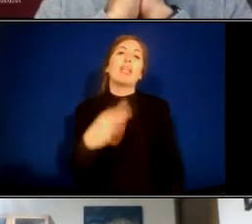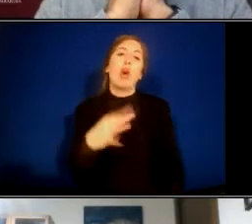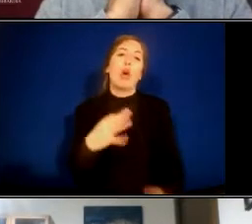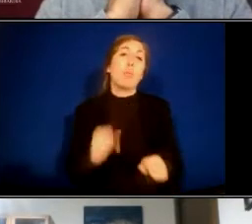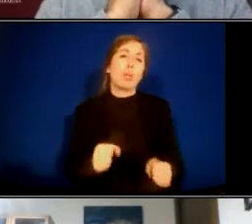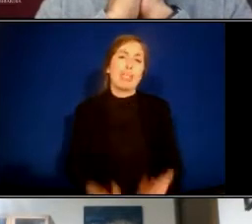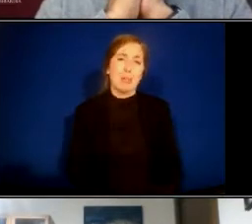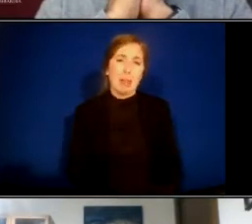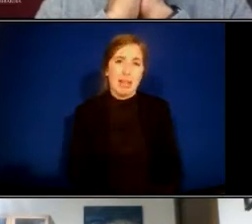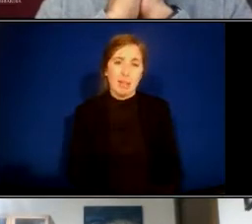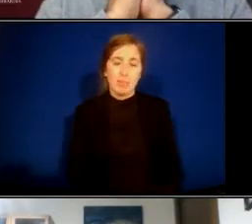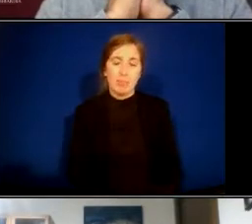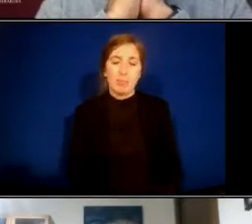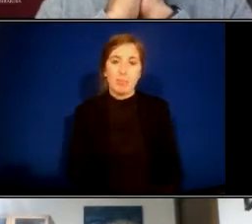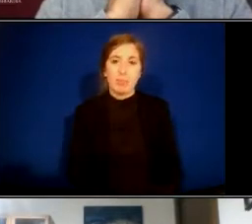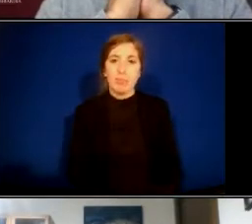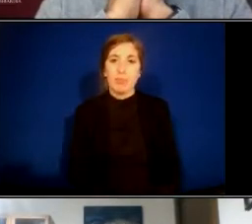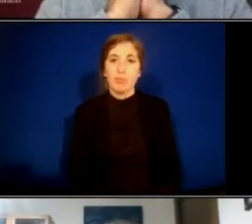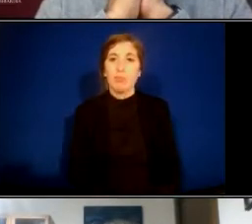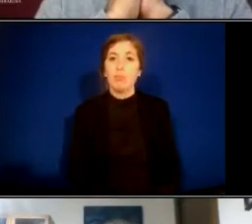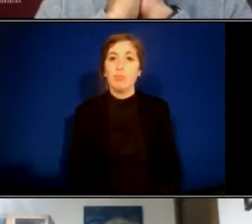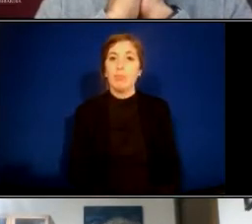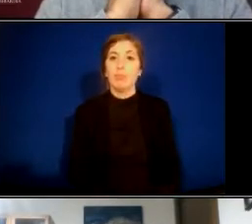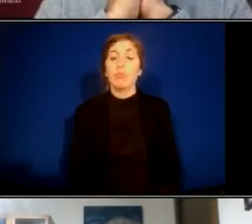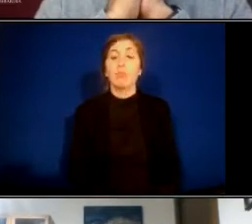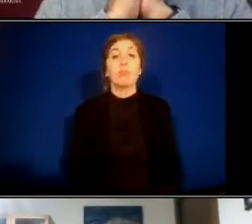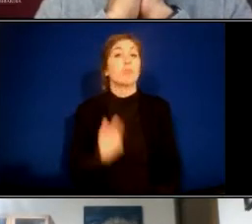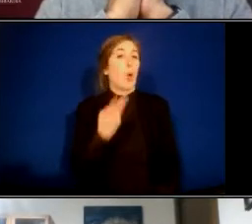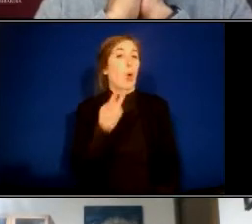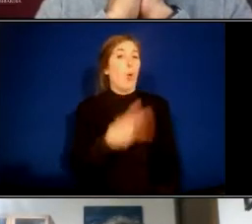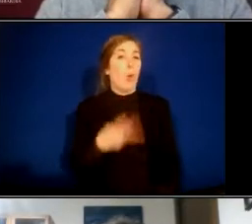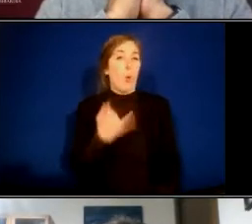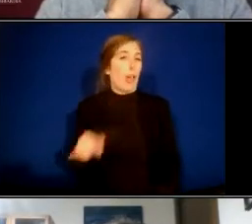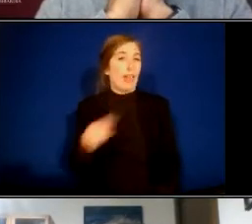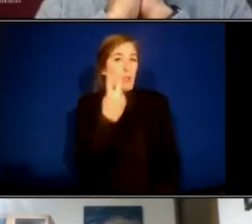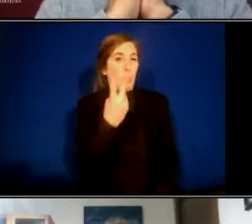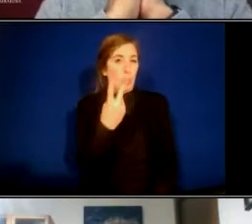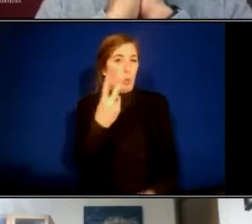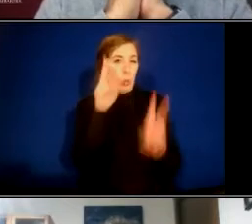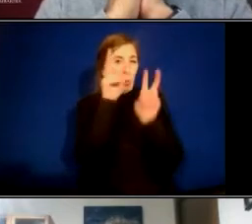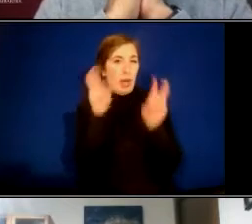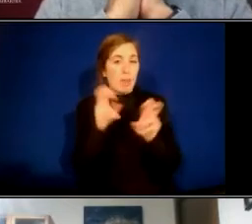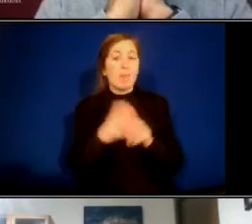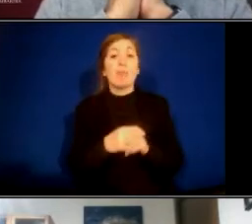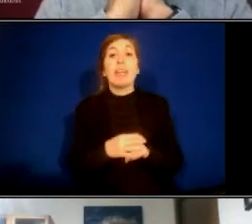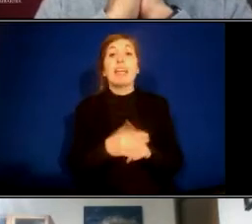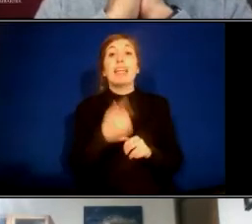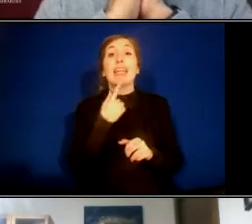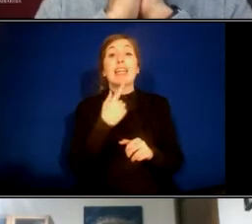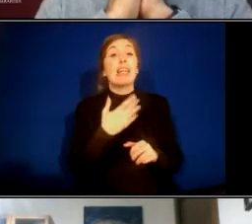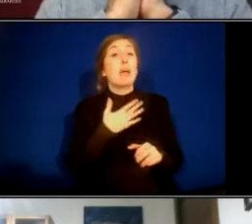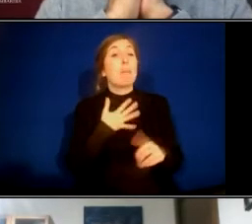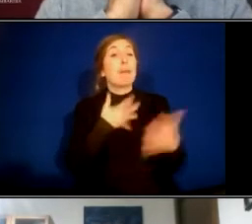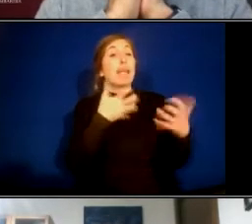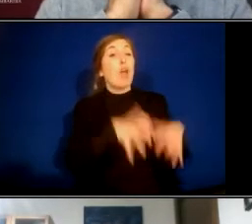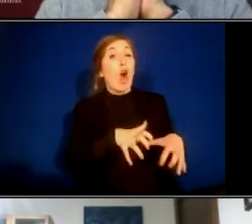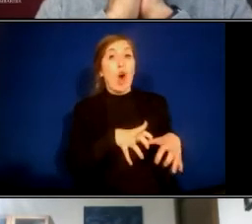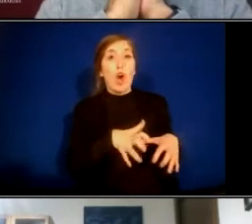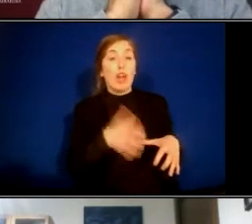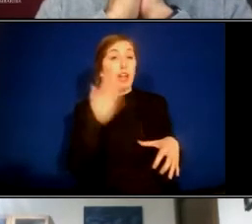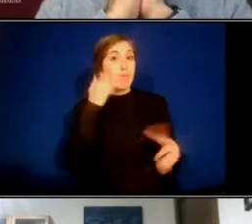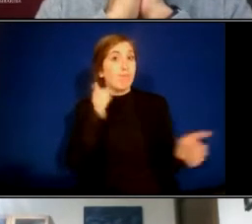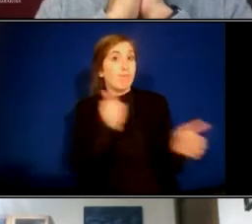Ecco, gli ultimi due flash sono sui minori non accompagnati. Sappiamo benissimo l'enfasi che c'è stata in questo